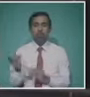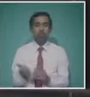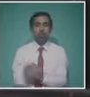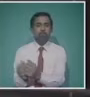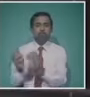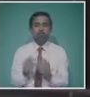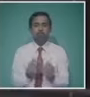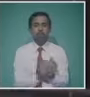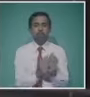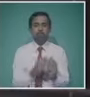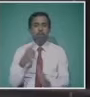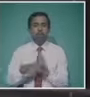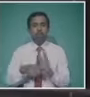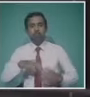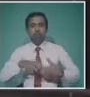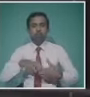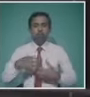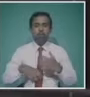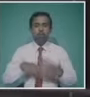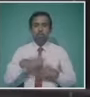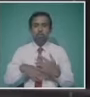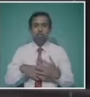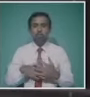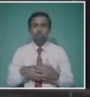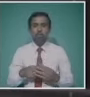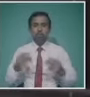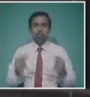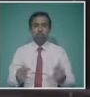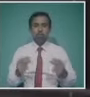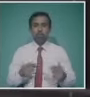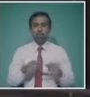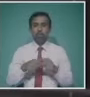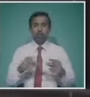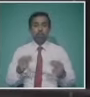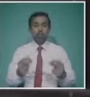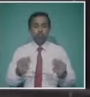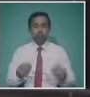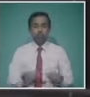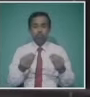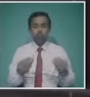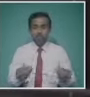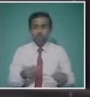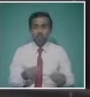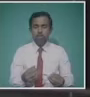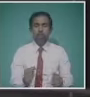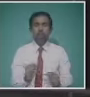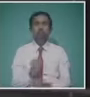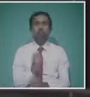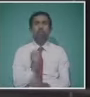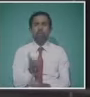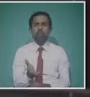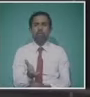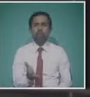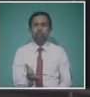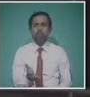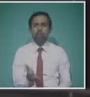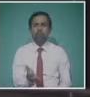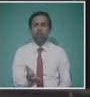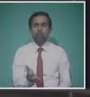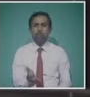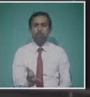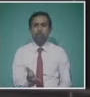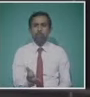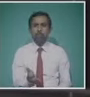මේක කරලා රටම කලම්බලා මේ හදිස්සියක් වගේ දඩිබිරි ගාලා ගෙනල්ලා මේ වගේ මොකද්ද මේ